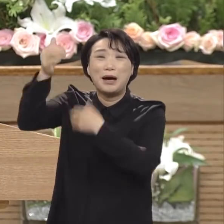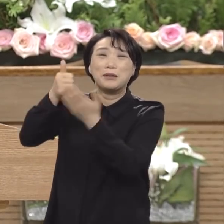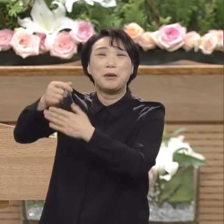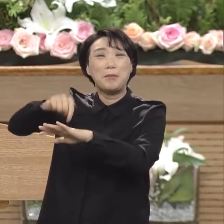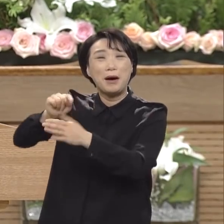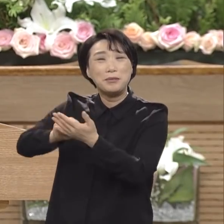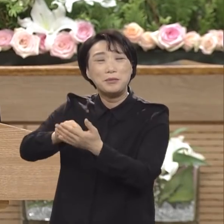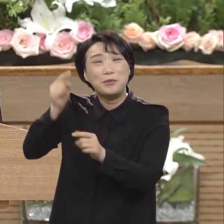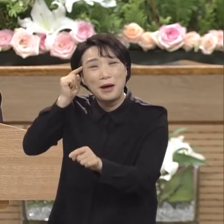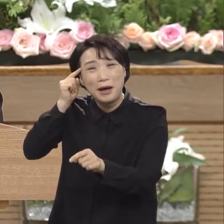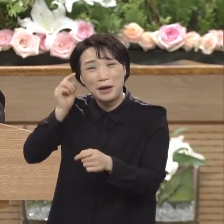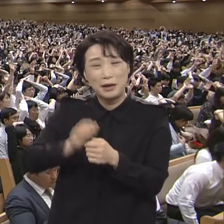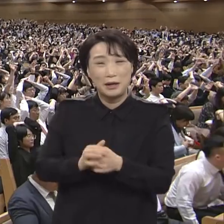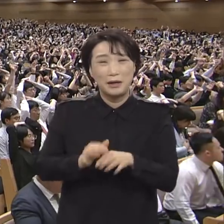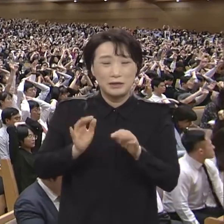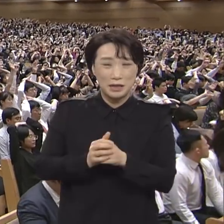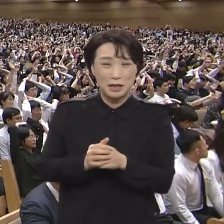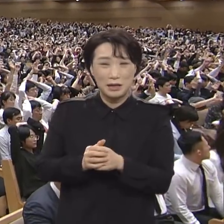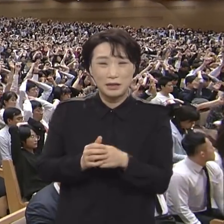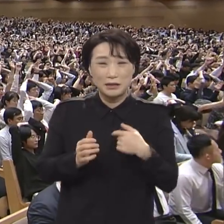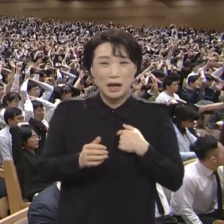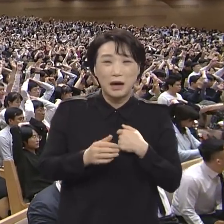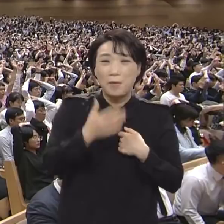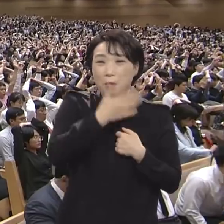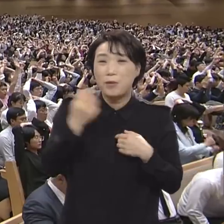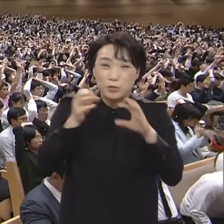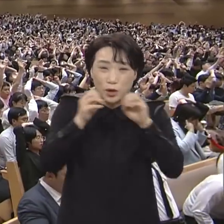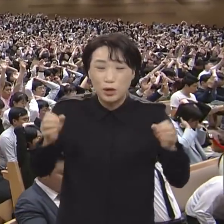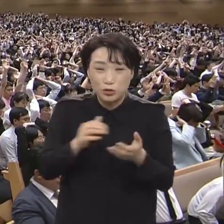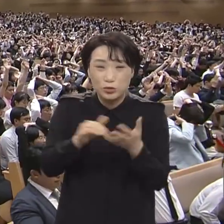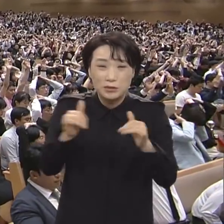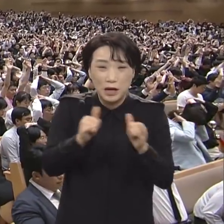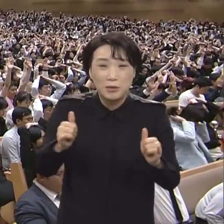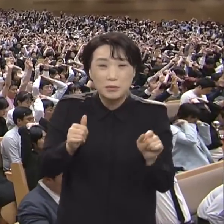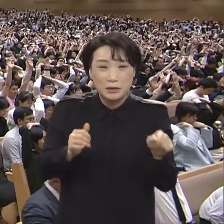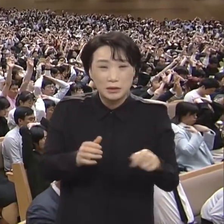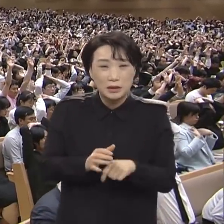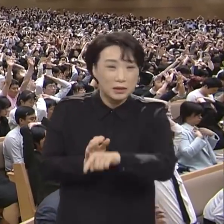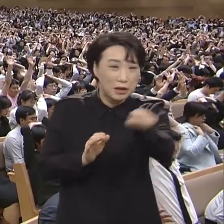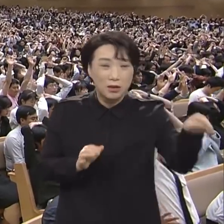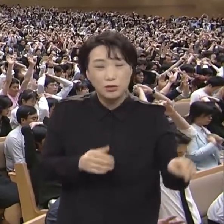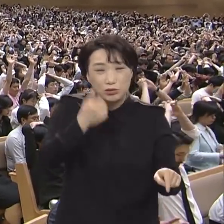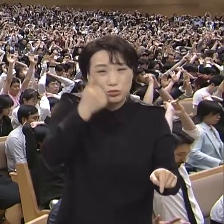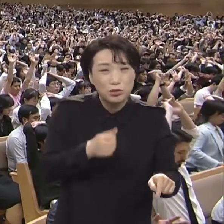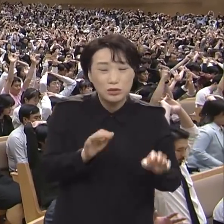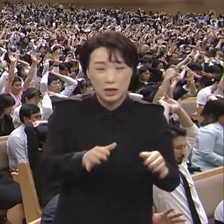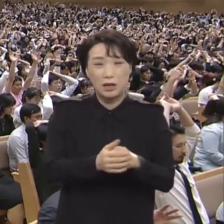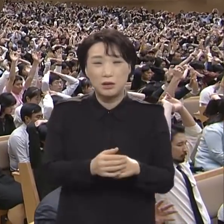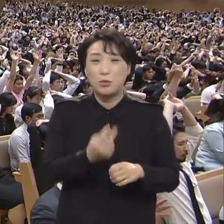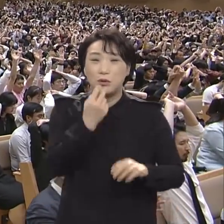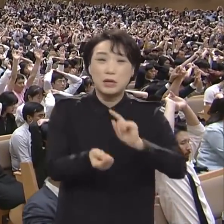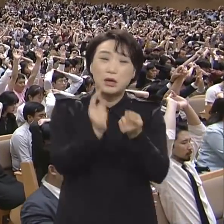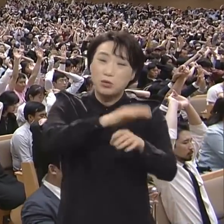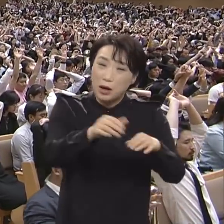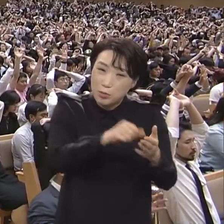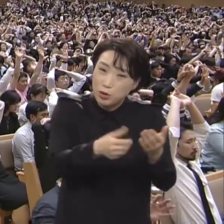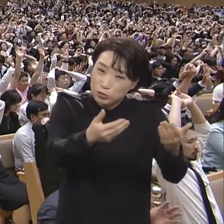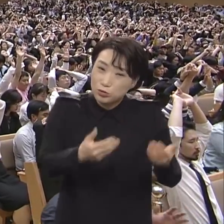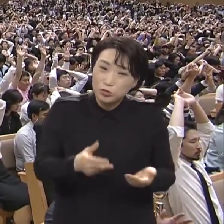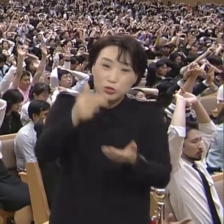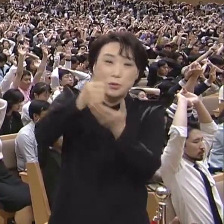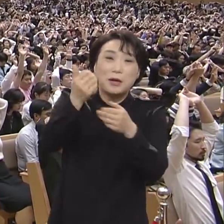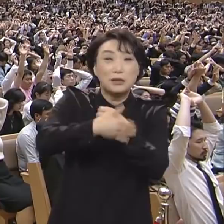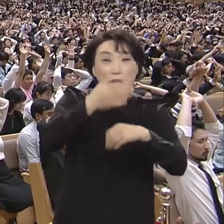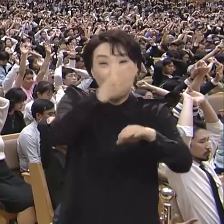나를 살렸으며 어떻게 나에게 복음 전한 수많은 사람들은 자기 목숨을 대승물로 주신 주님